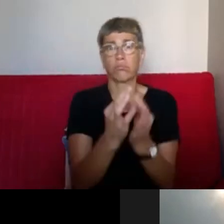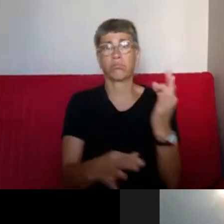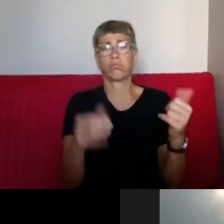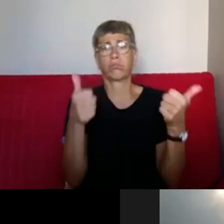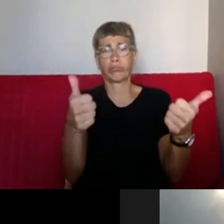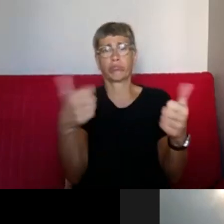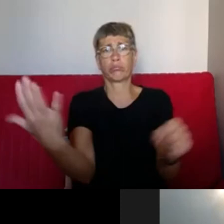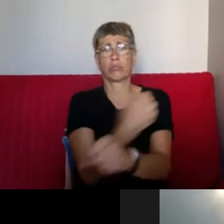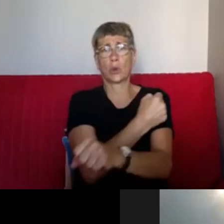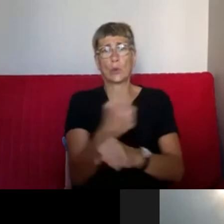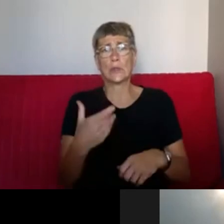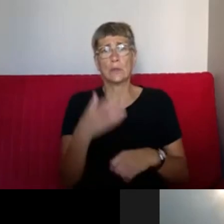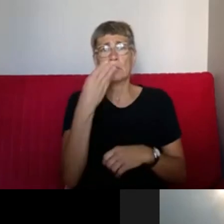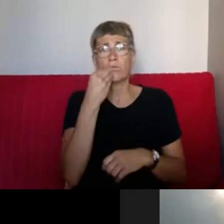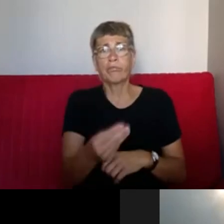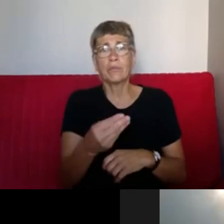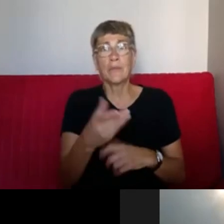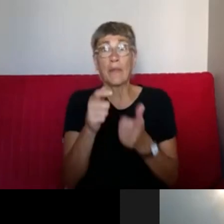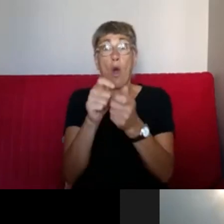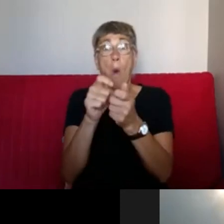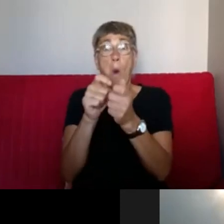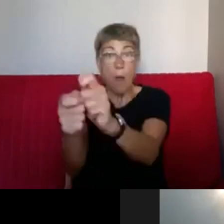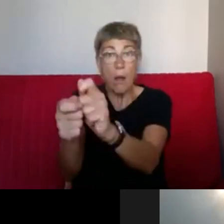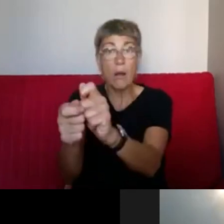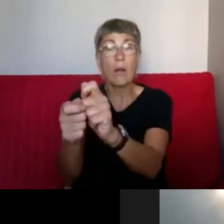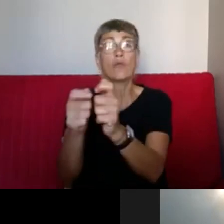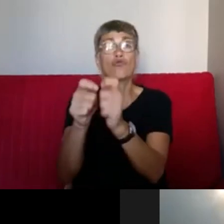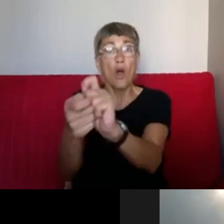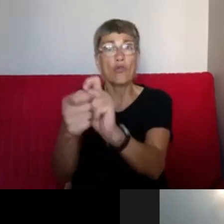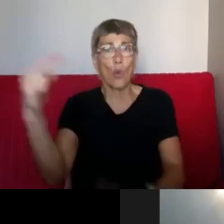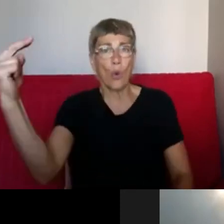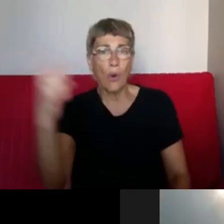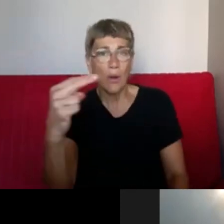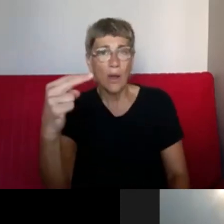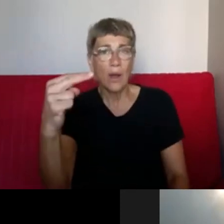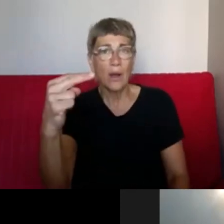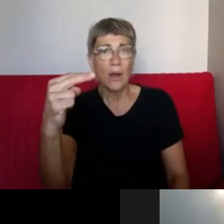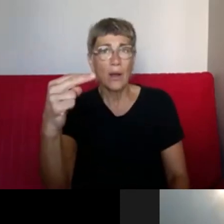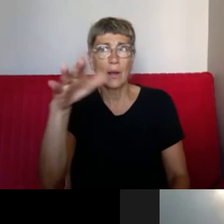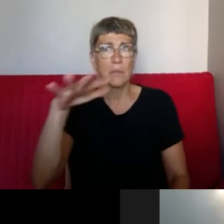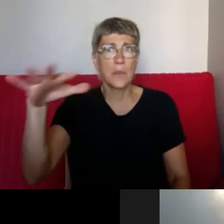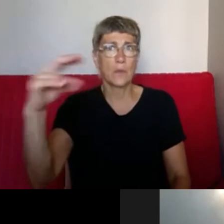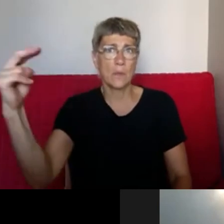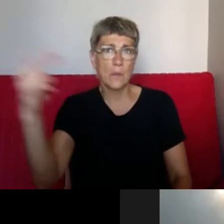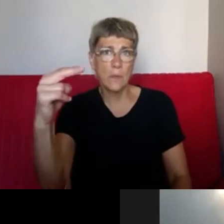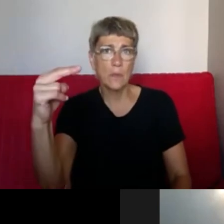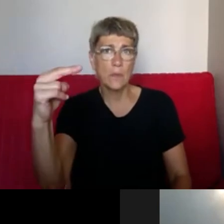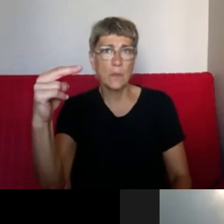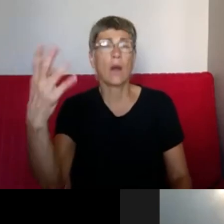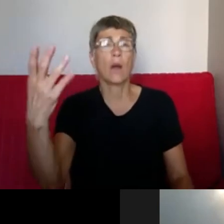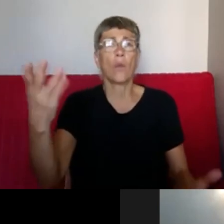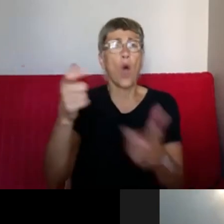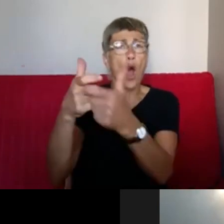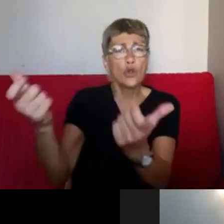fait. Du moment que ça change un minimum le regard de la personne, des personnes, que ça soit les entreprises, que ça soit